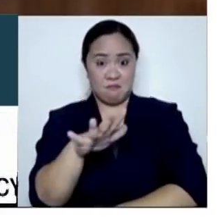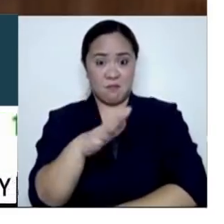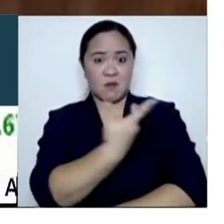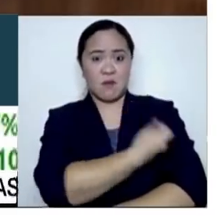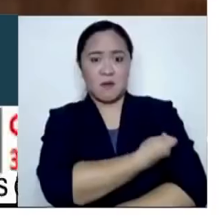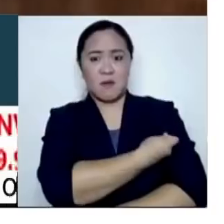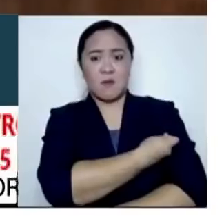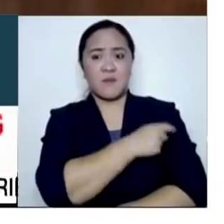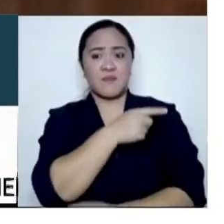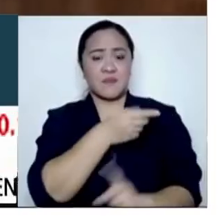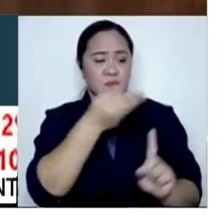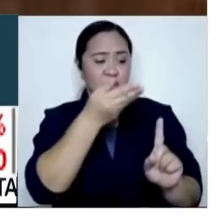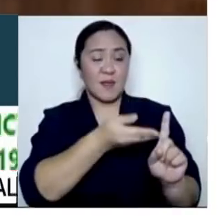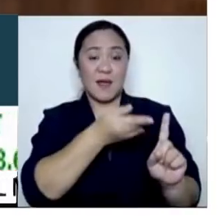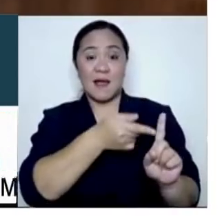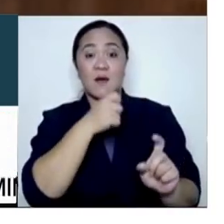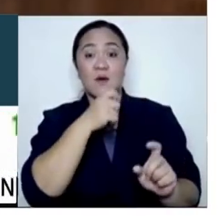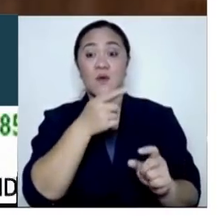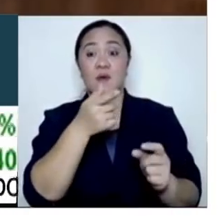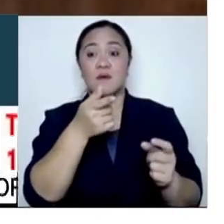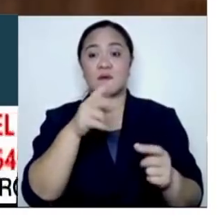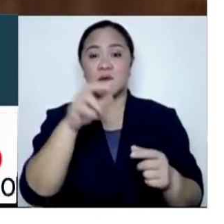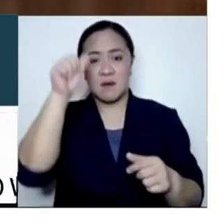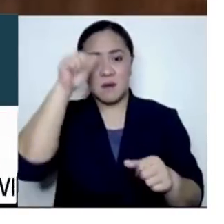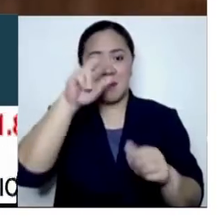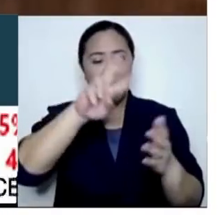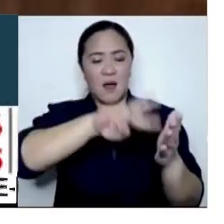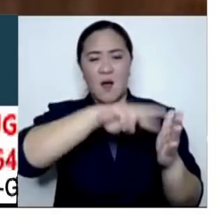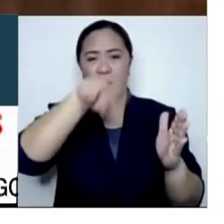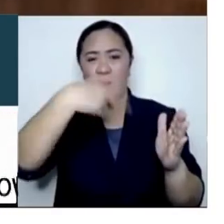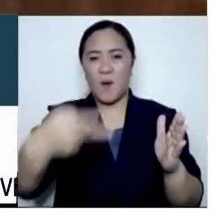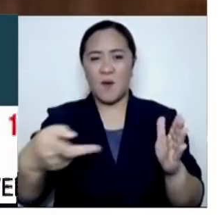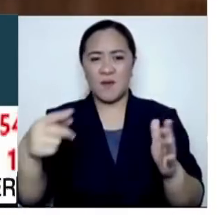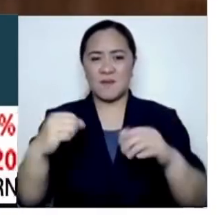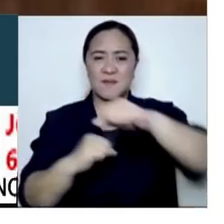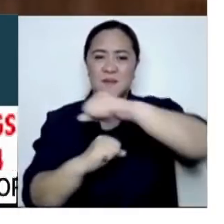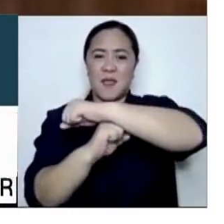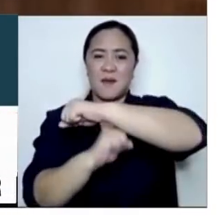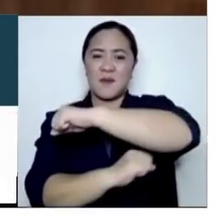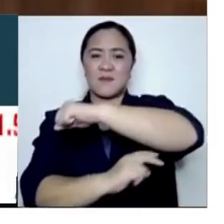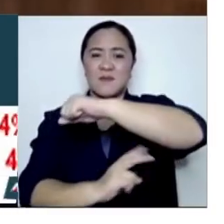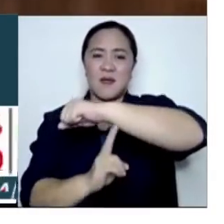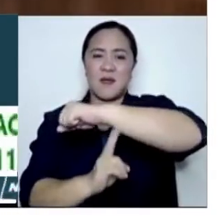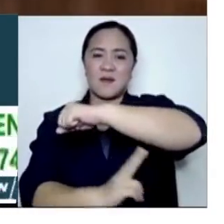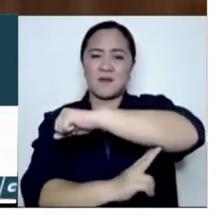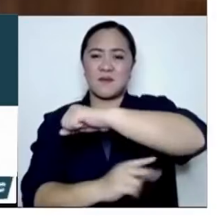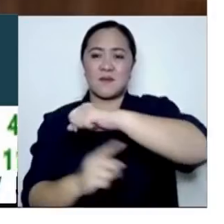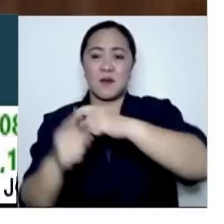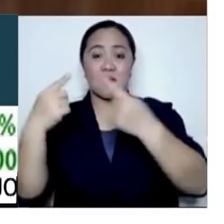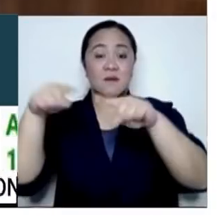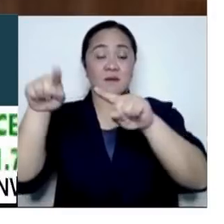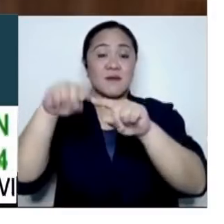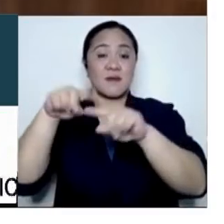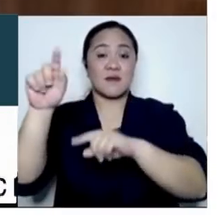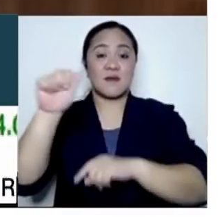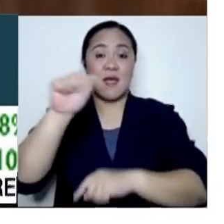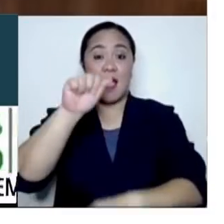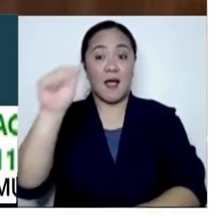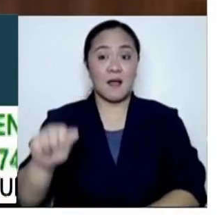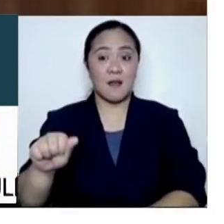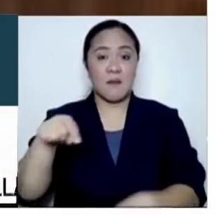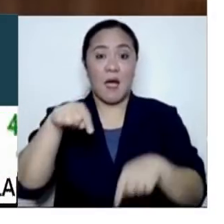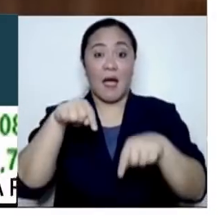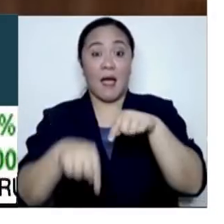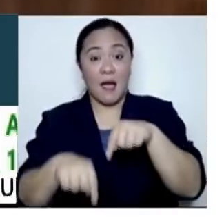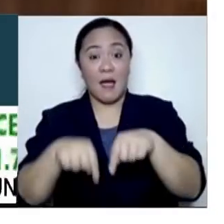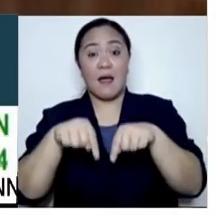Yan yung nahulog dito sa tulay, dito sa patungo sa Alabang. Hmm. Pilay na yung tao, wala